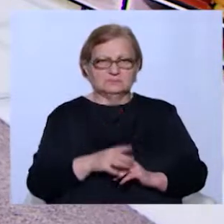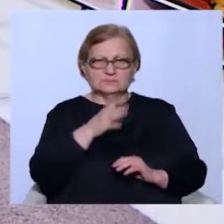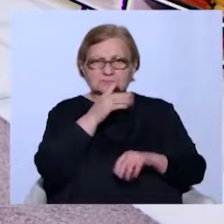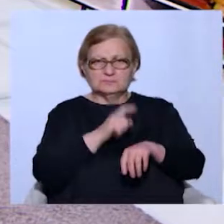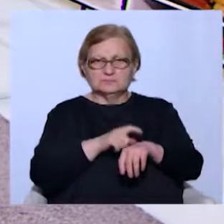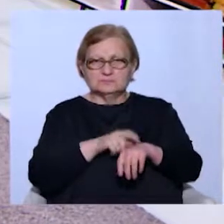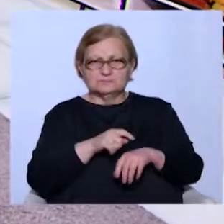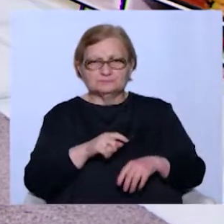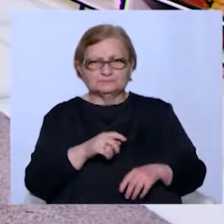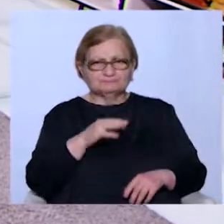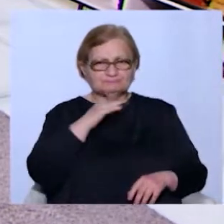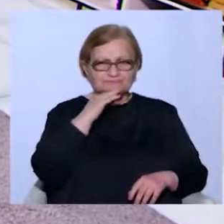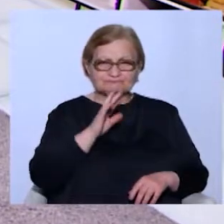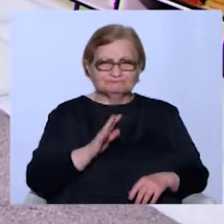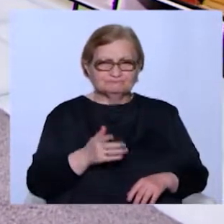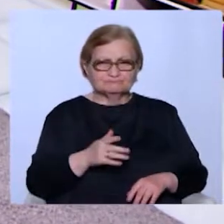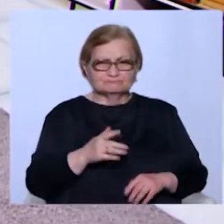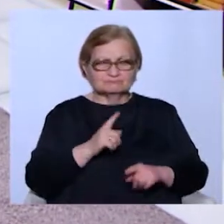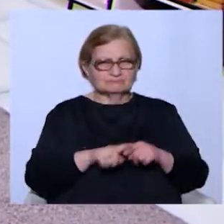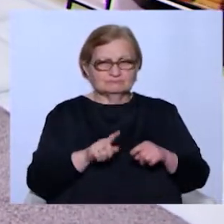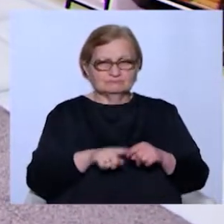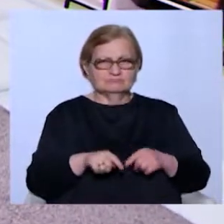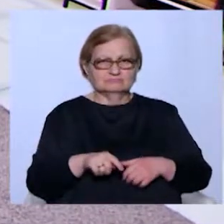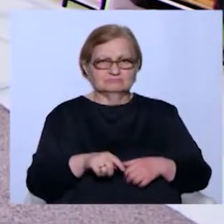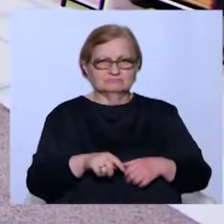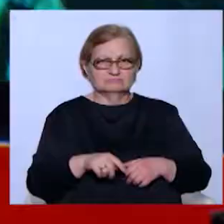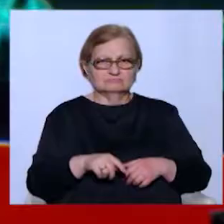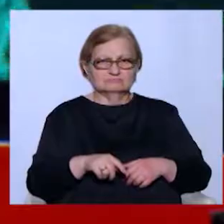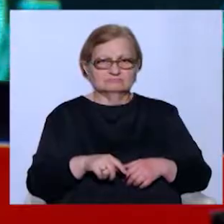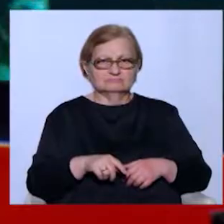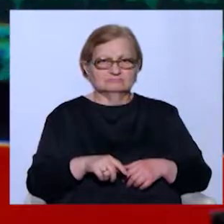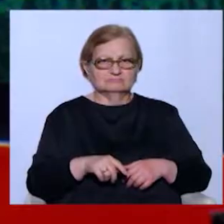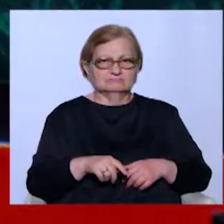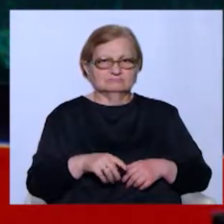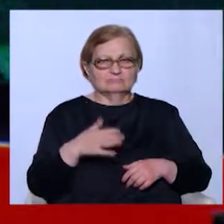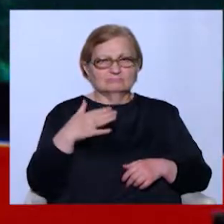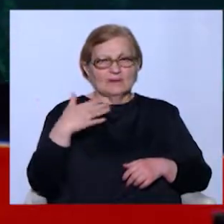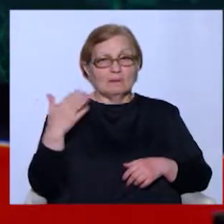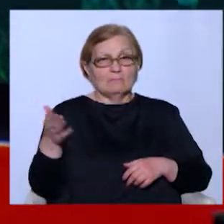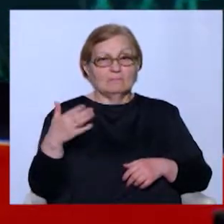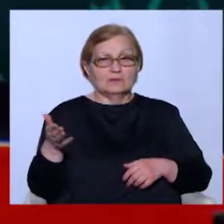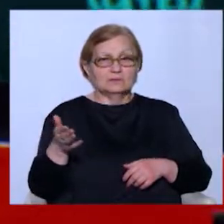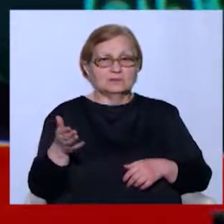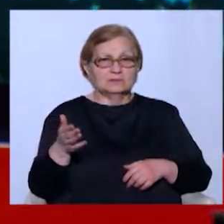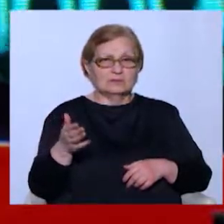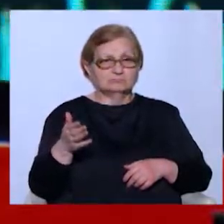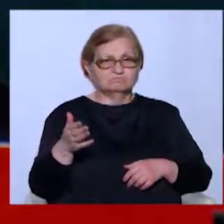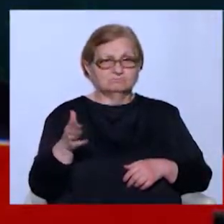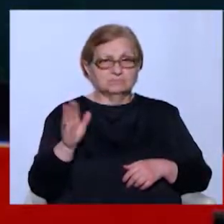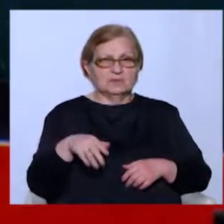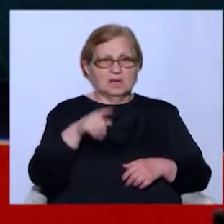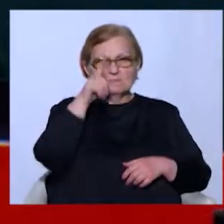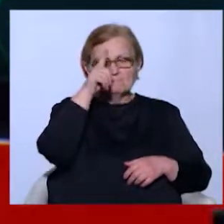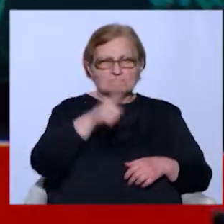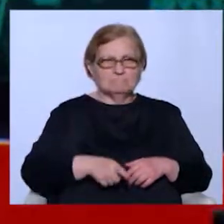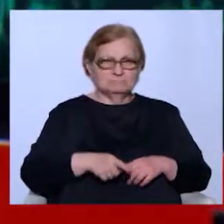როგორ არის? ჯერ გვაქვს. გავაგრძელოთ, აბა, ესე იგი, მოდი მარჯვნივ გავიჭედეთ. ქვემოთ